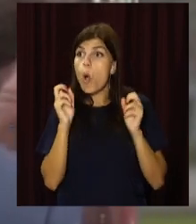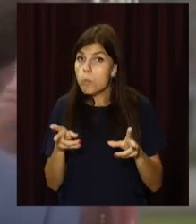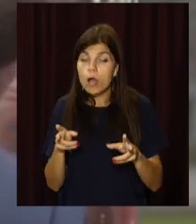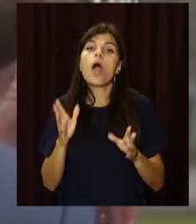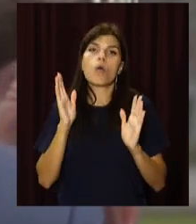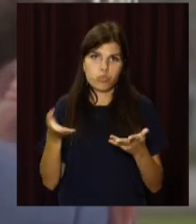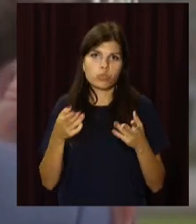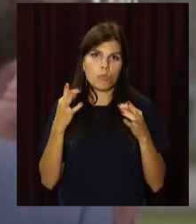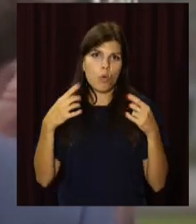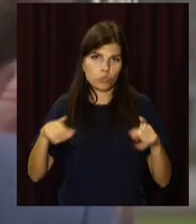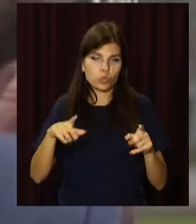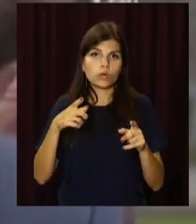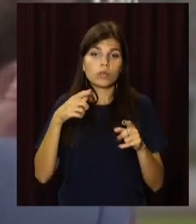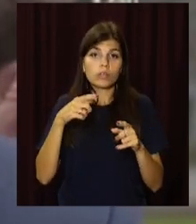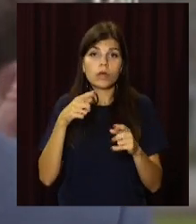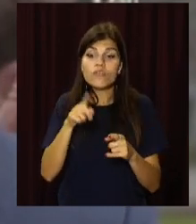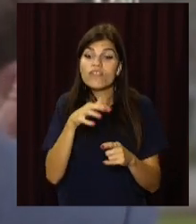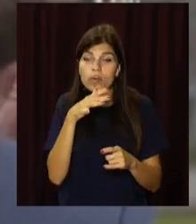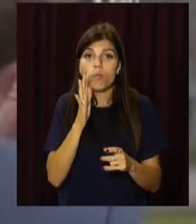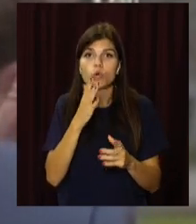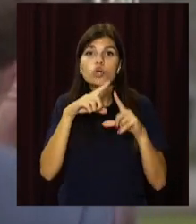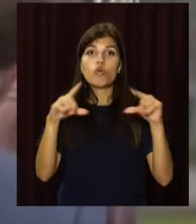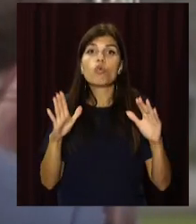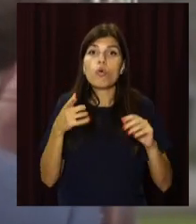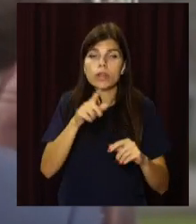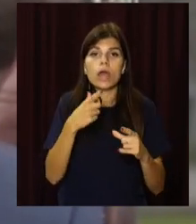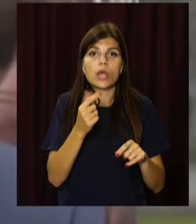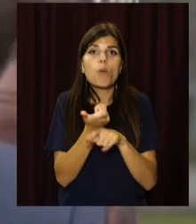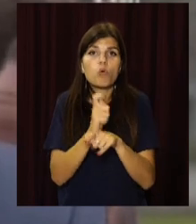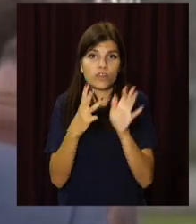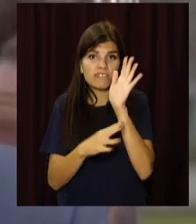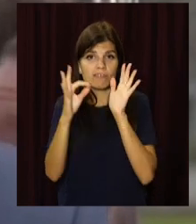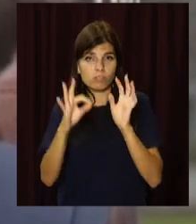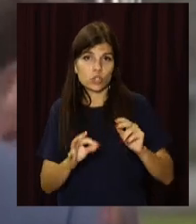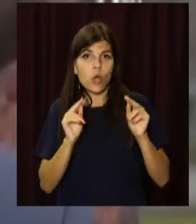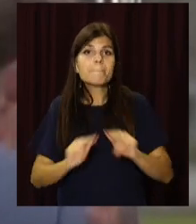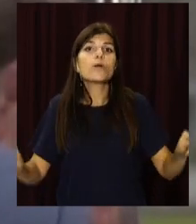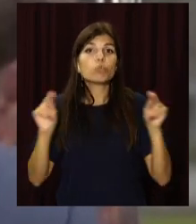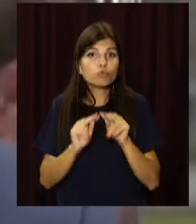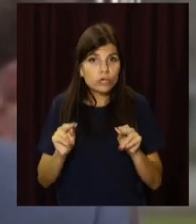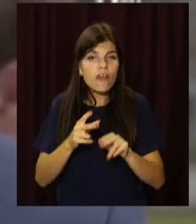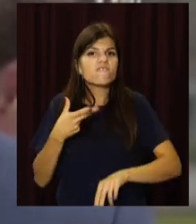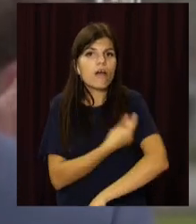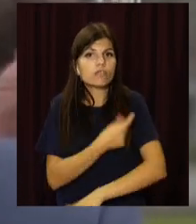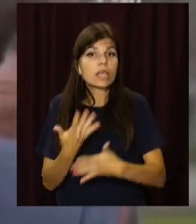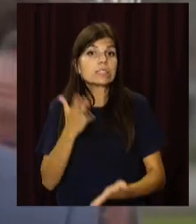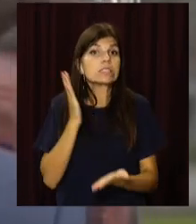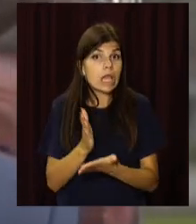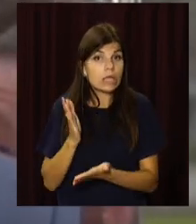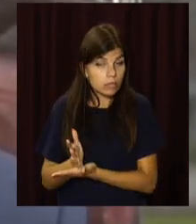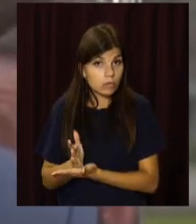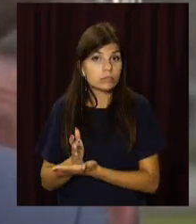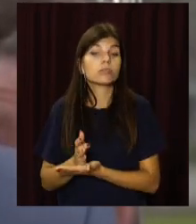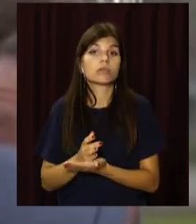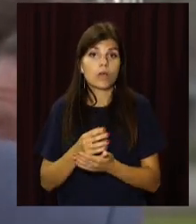будуть працювати тільки ті школи в цей період часу, в яких більше 80% педагогів вакциновано проти ковід